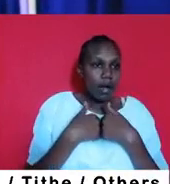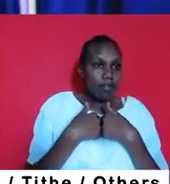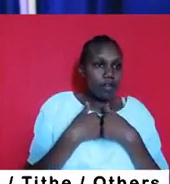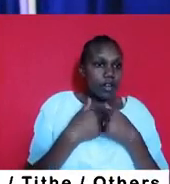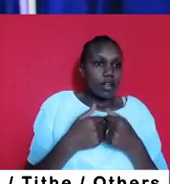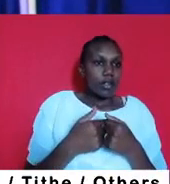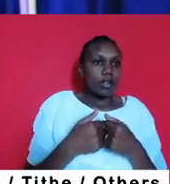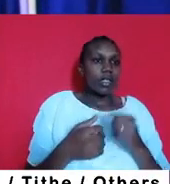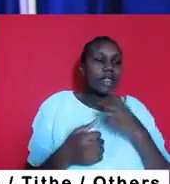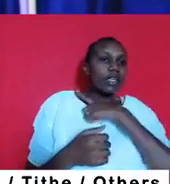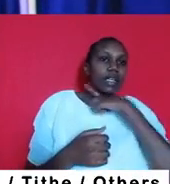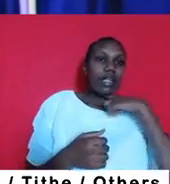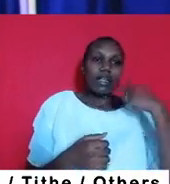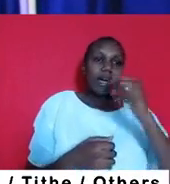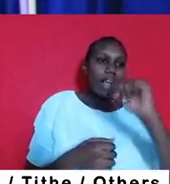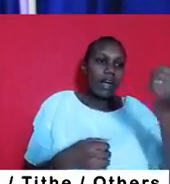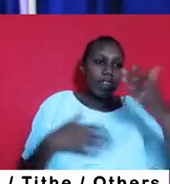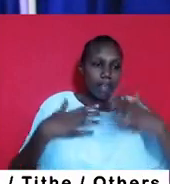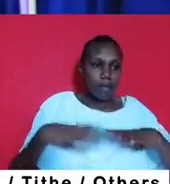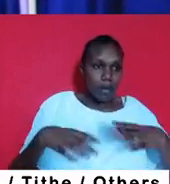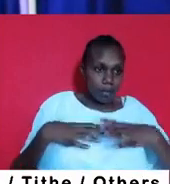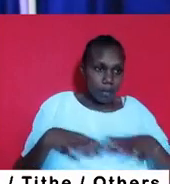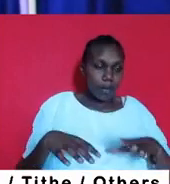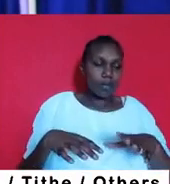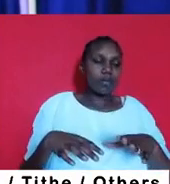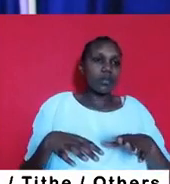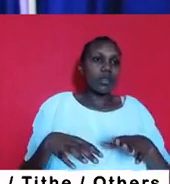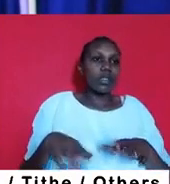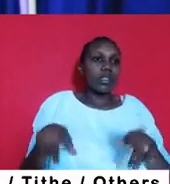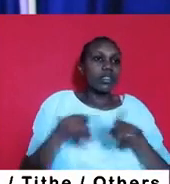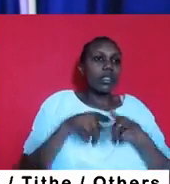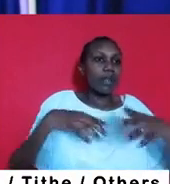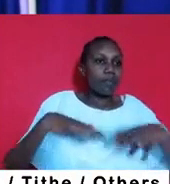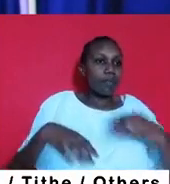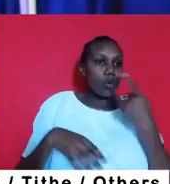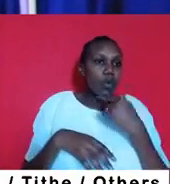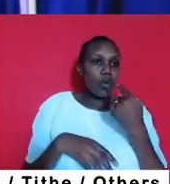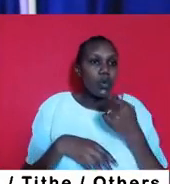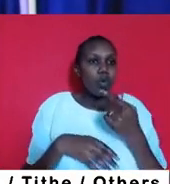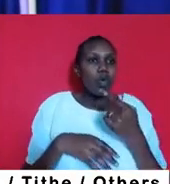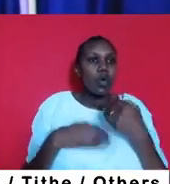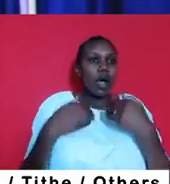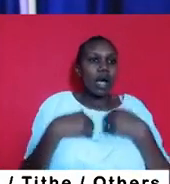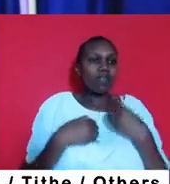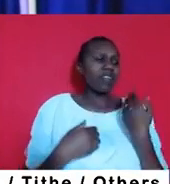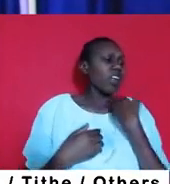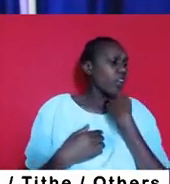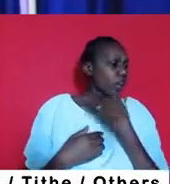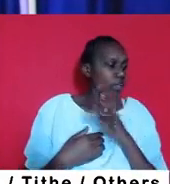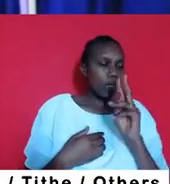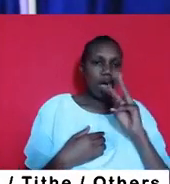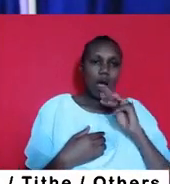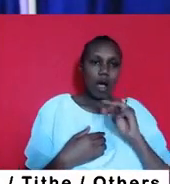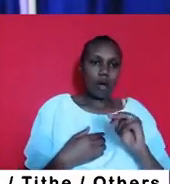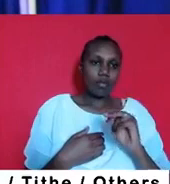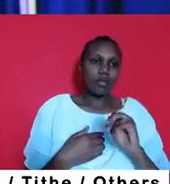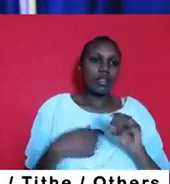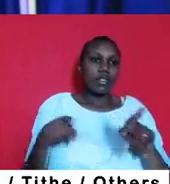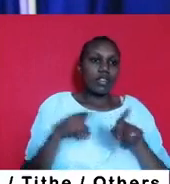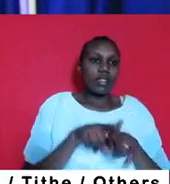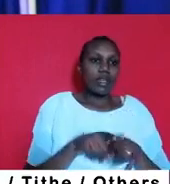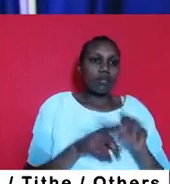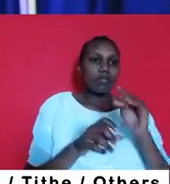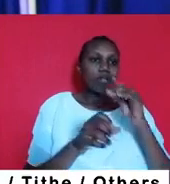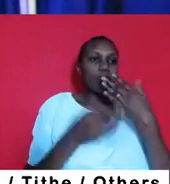ya wenzetu, na ambao tumekuwa tumekubwa na chuki na